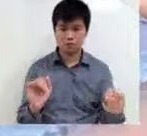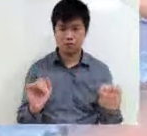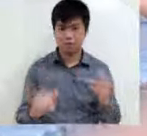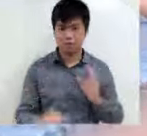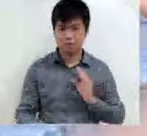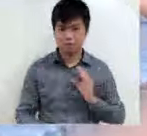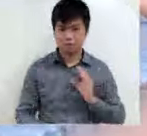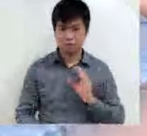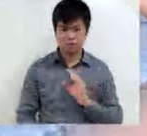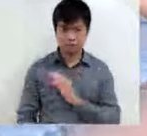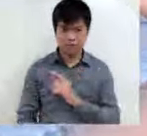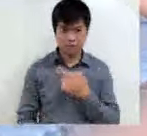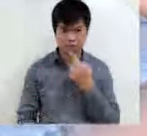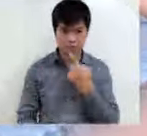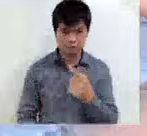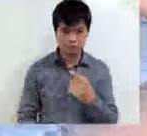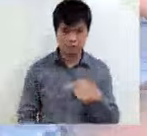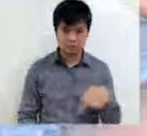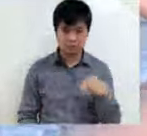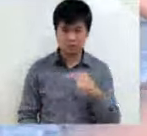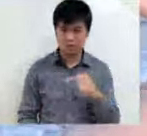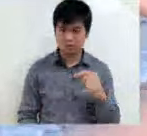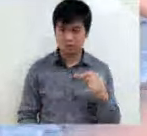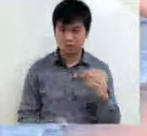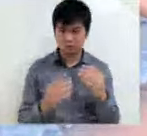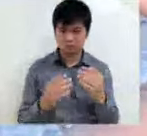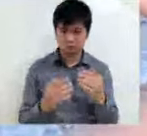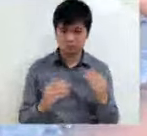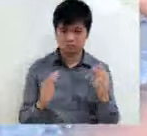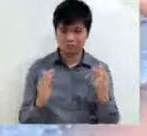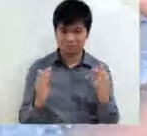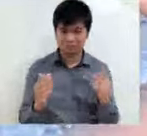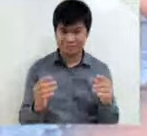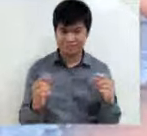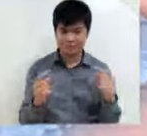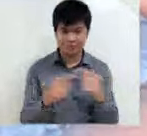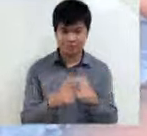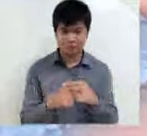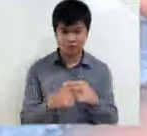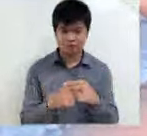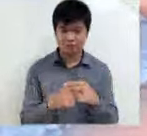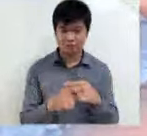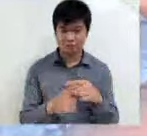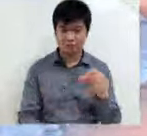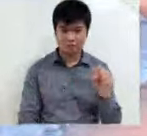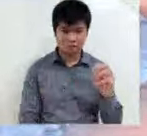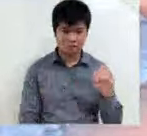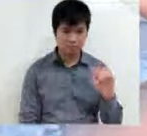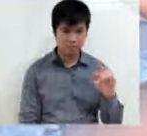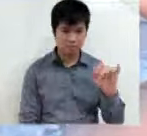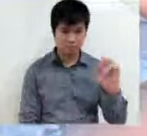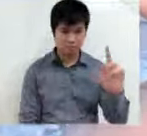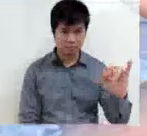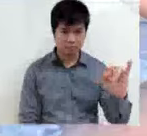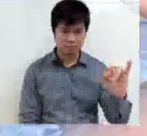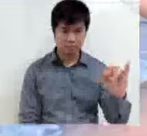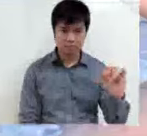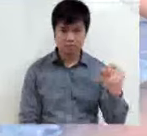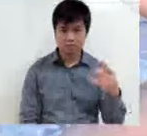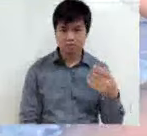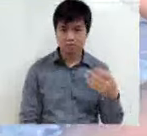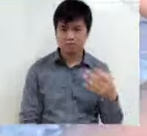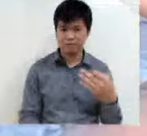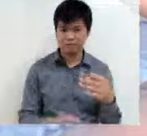komite na dumidinig sa mga posibleng paglabag ng SMNI franchise, hindi sila madadaan sa